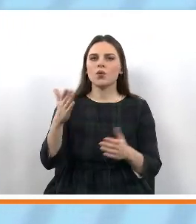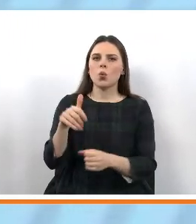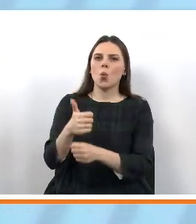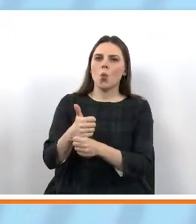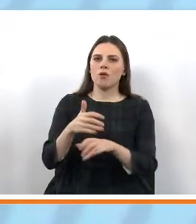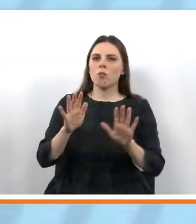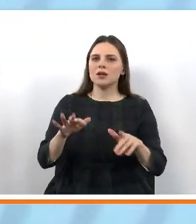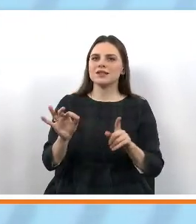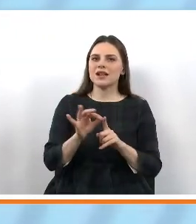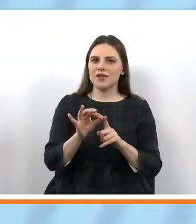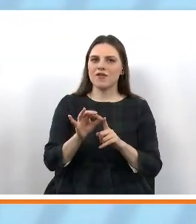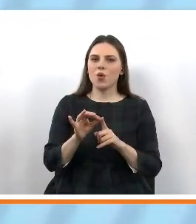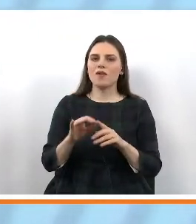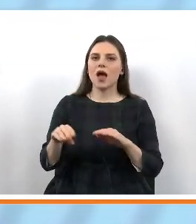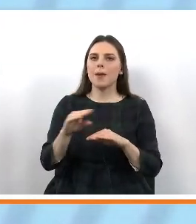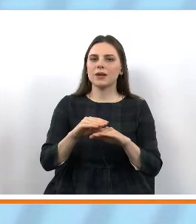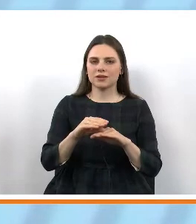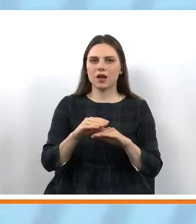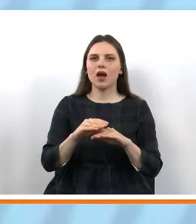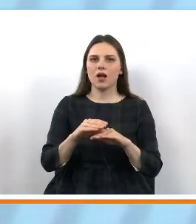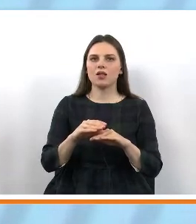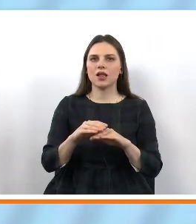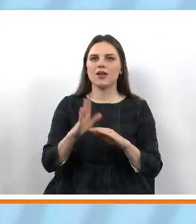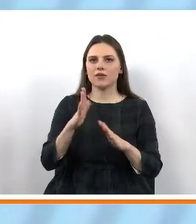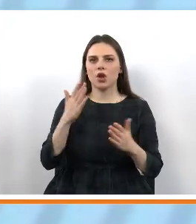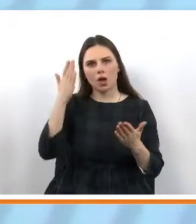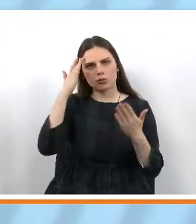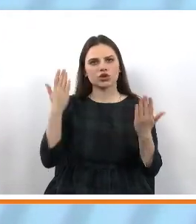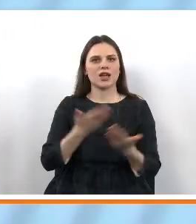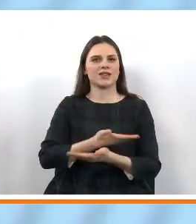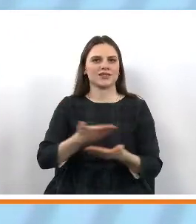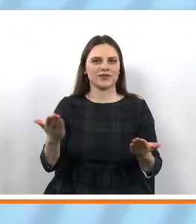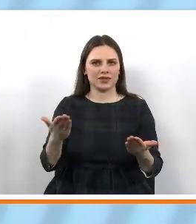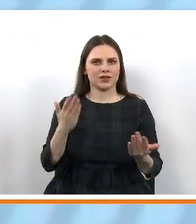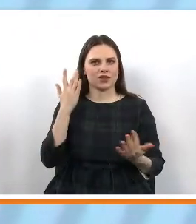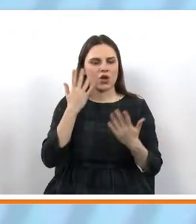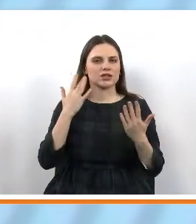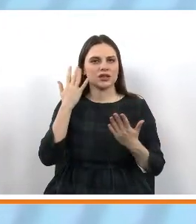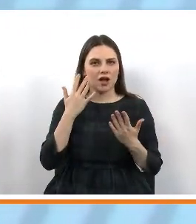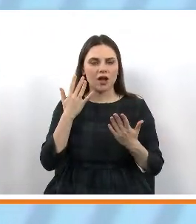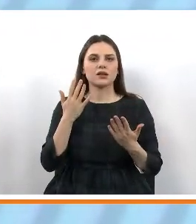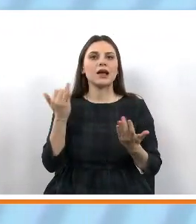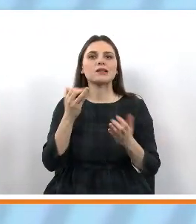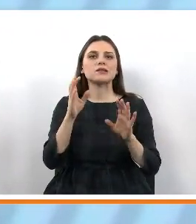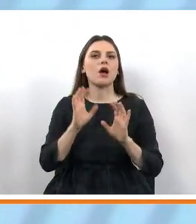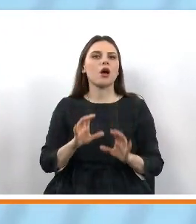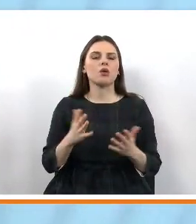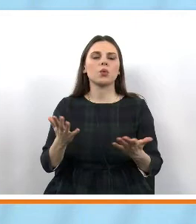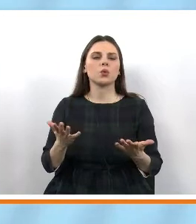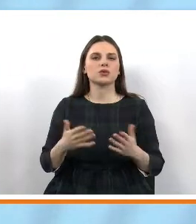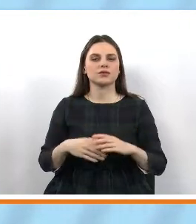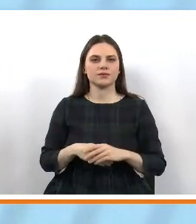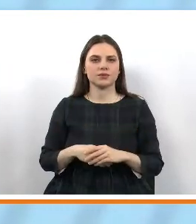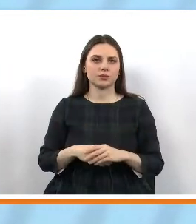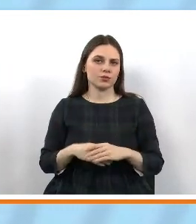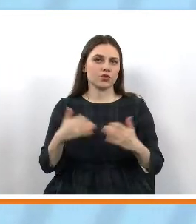общественном сознании и при чем здесь закон. Вот здесь интересные будут, наверное, ну, мы ждем, по крайней мере, как